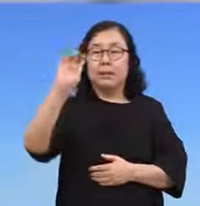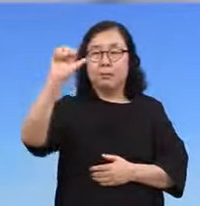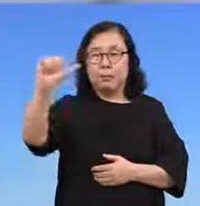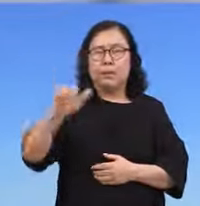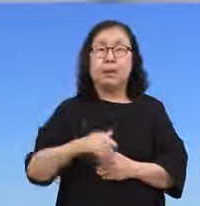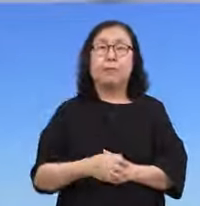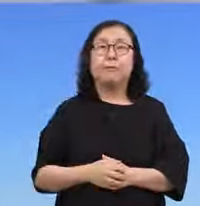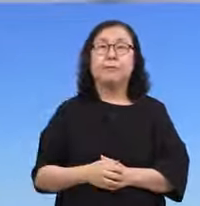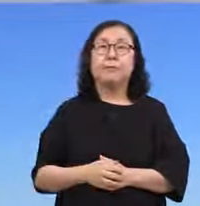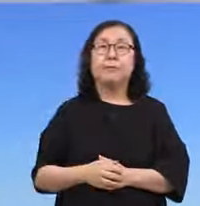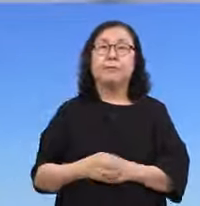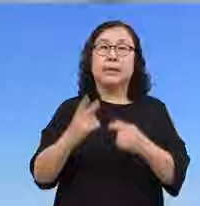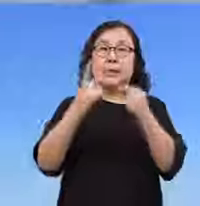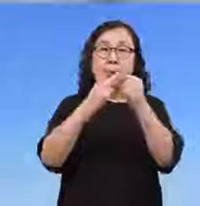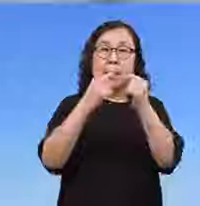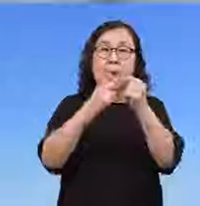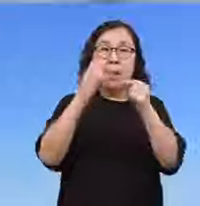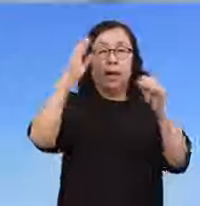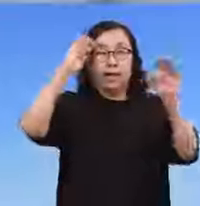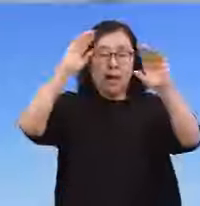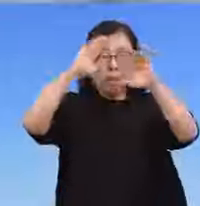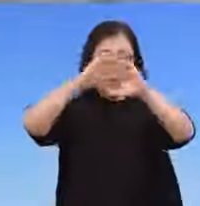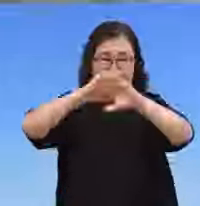445장 2절입니다. 찬송가.